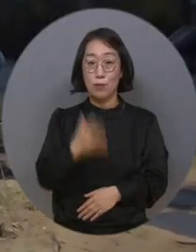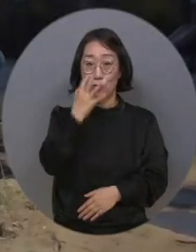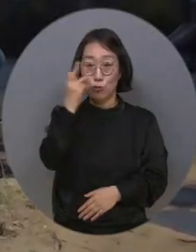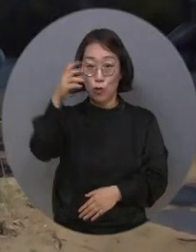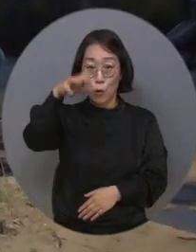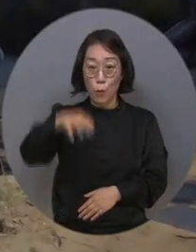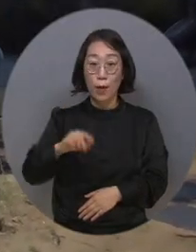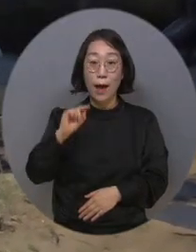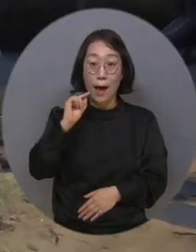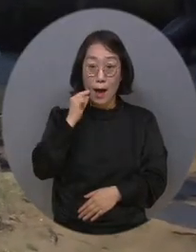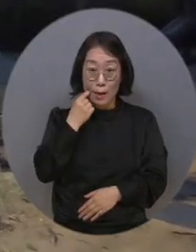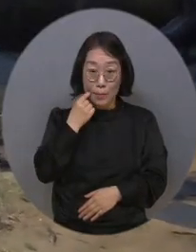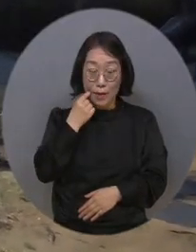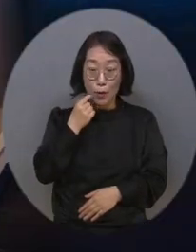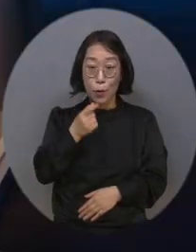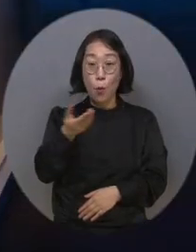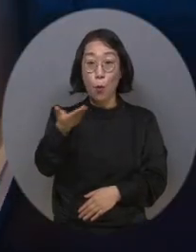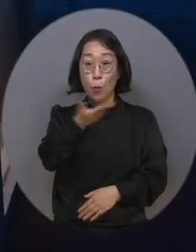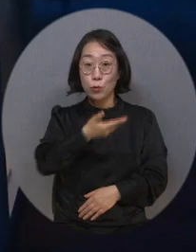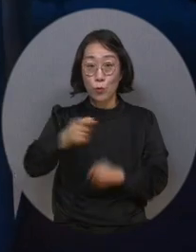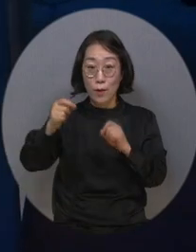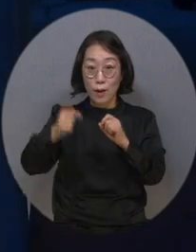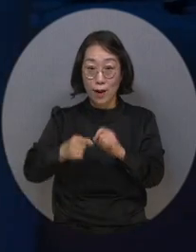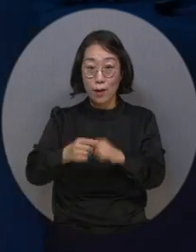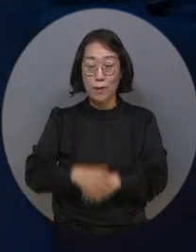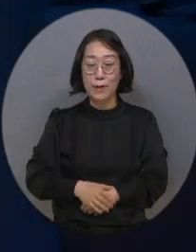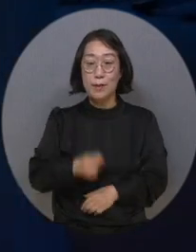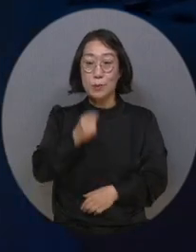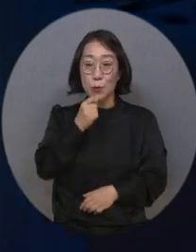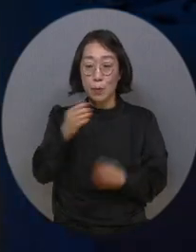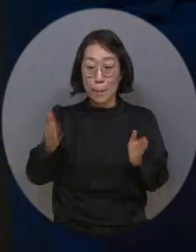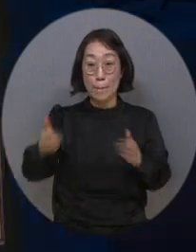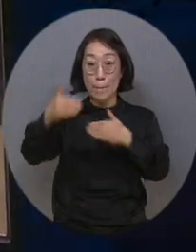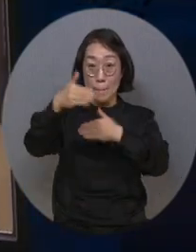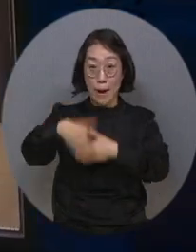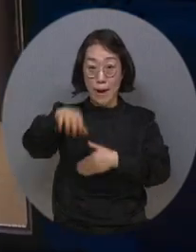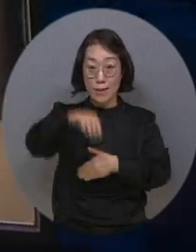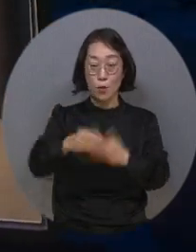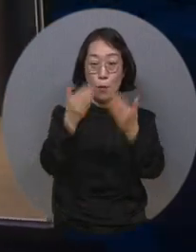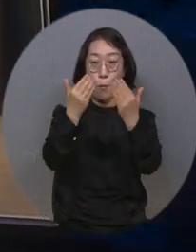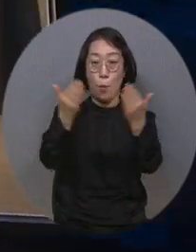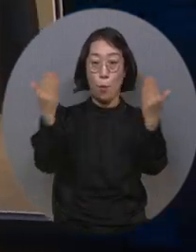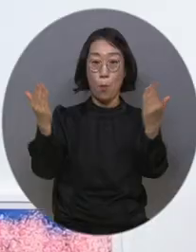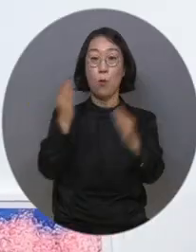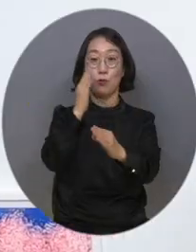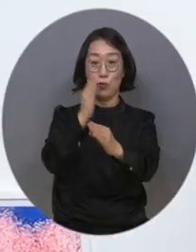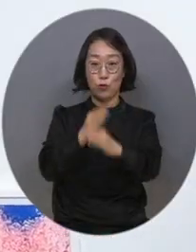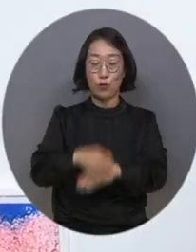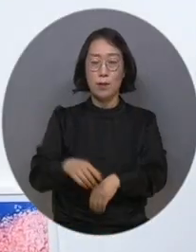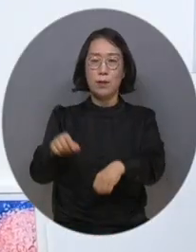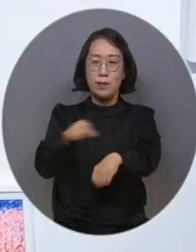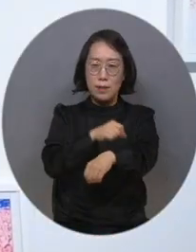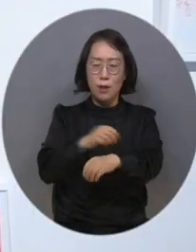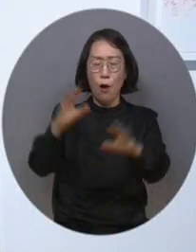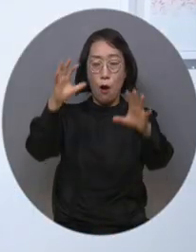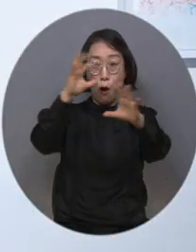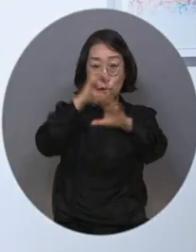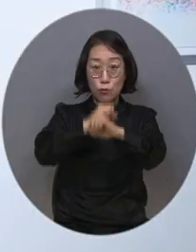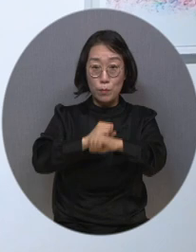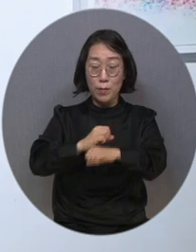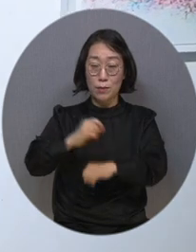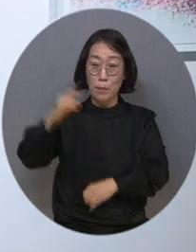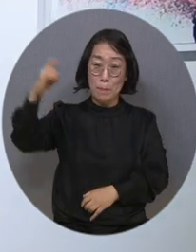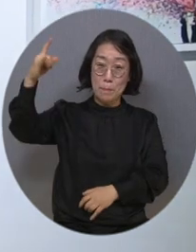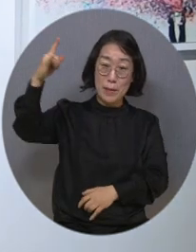순천시의 아름다운 조례호수공원 인근 해지면 열리는 작은 미술관에서 전시되고 있으며 특히 어둠 속에서